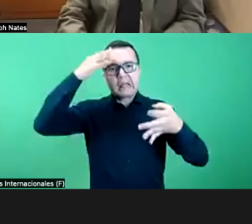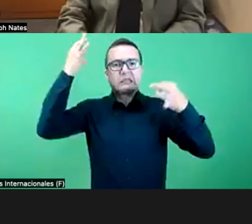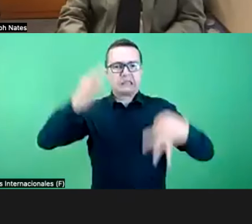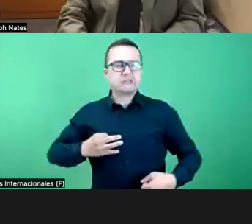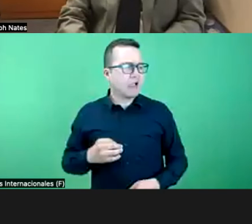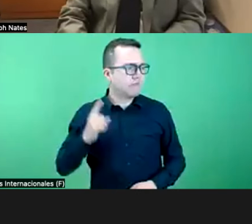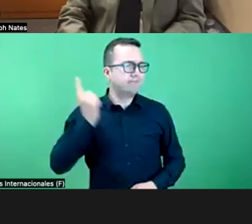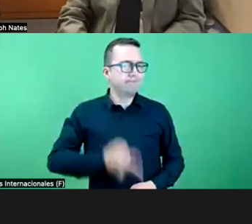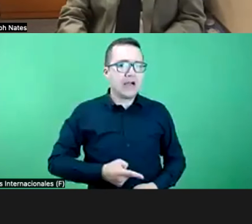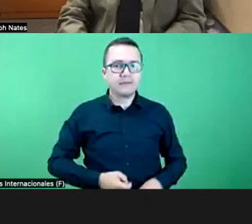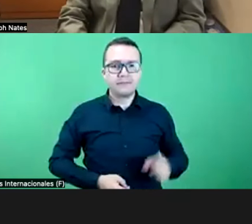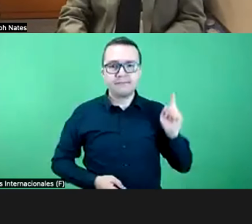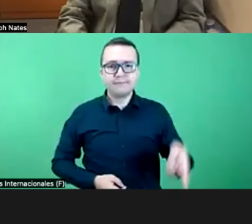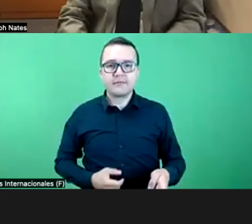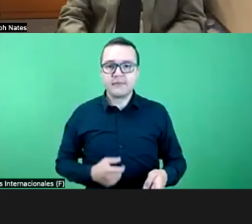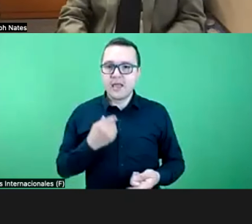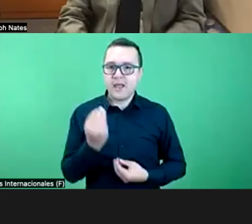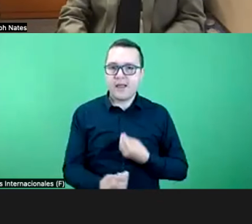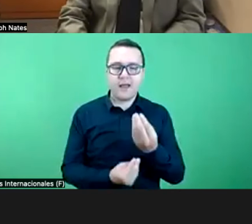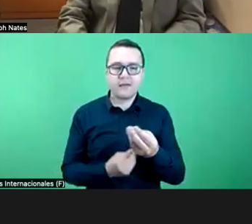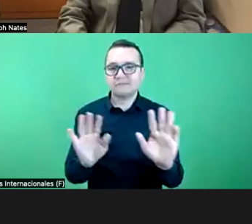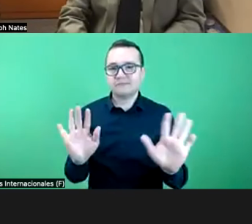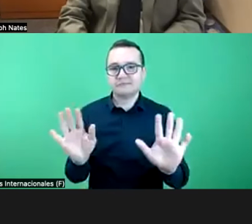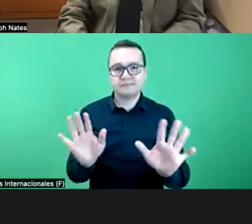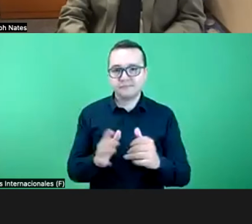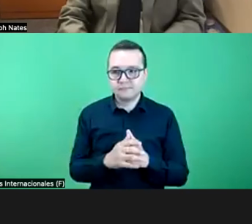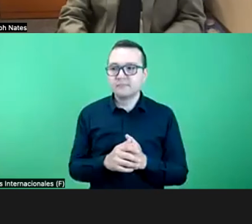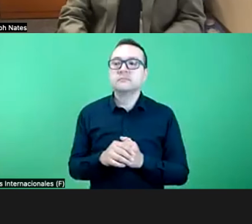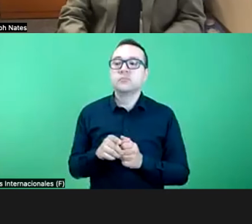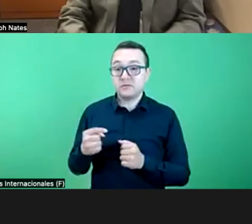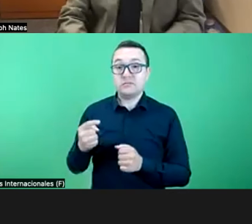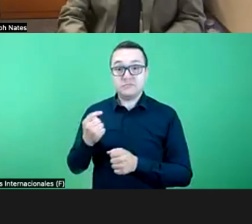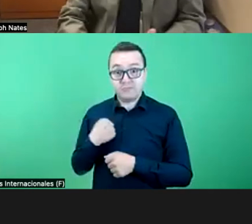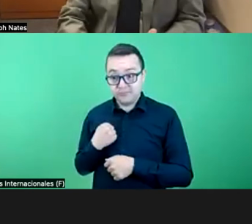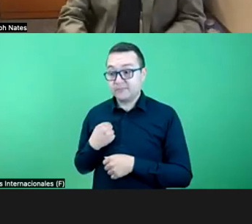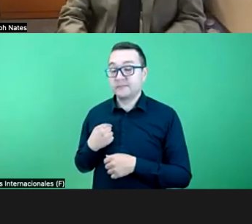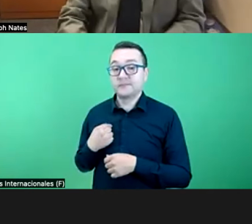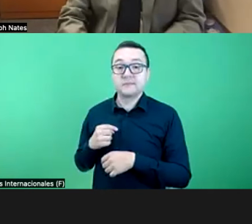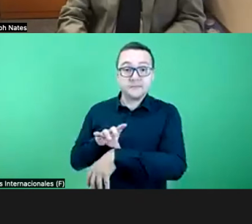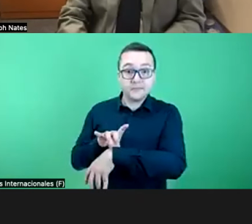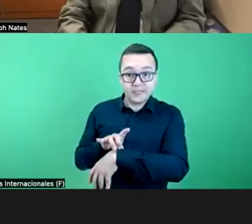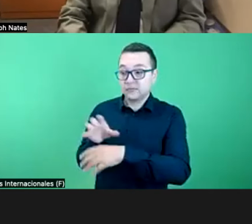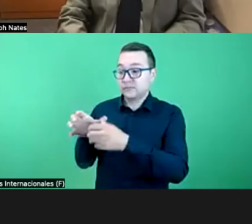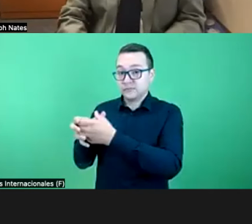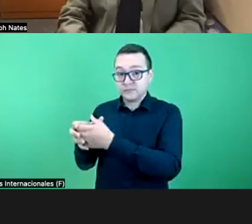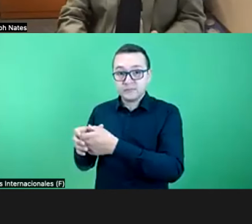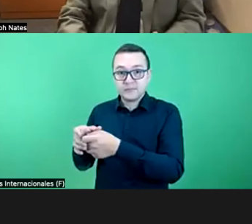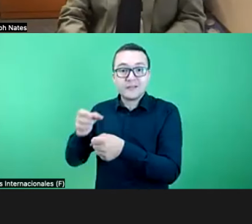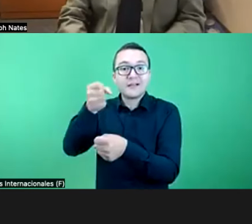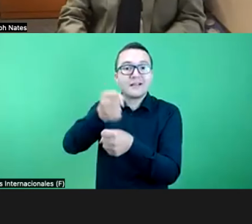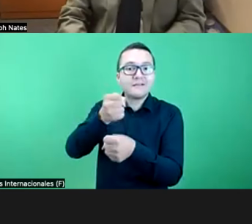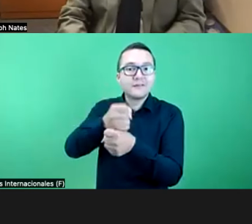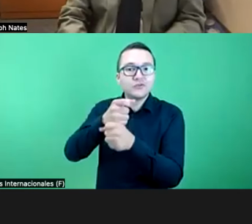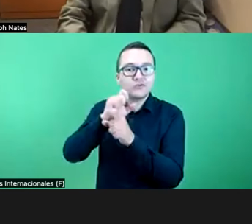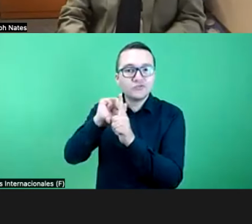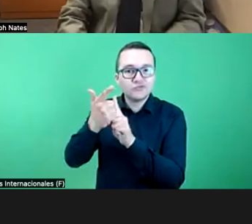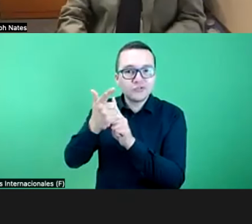Quand on est avec des clients qui ne peuvent pas prendre des décisions par eux-mêmes, on va inclure